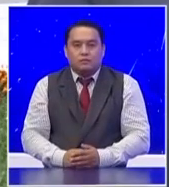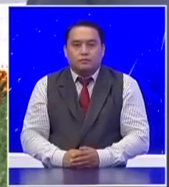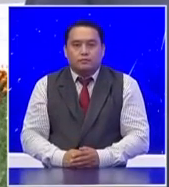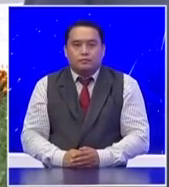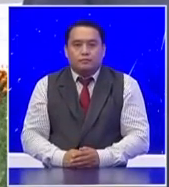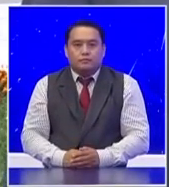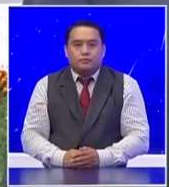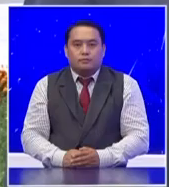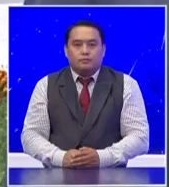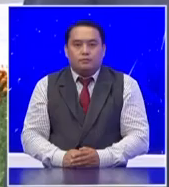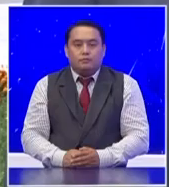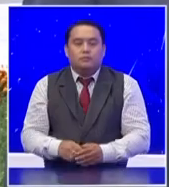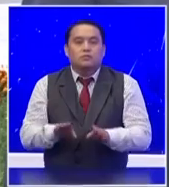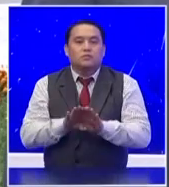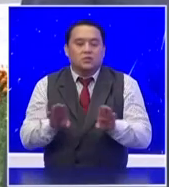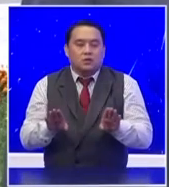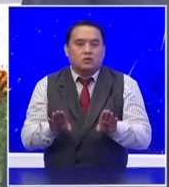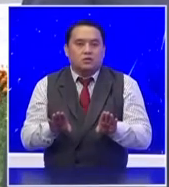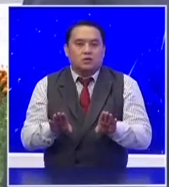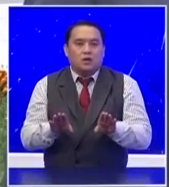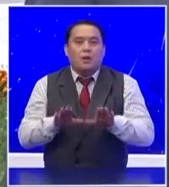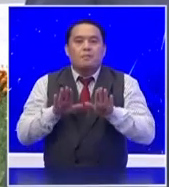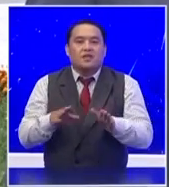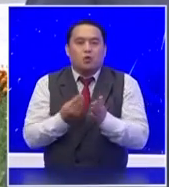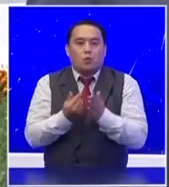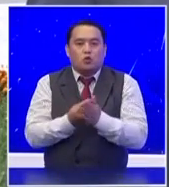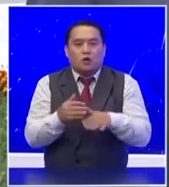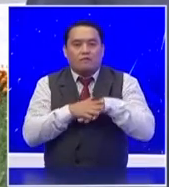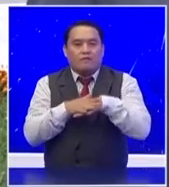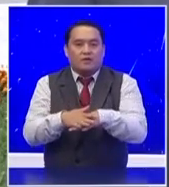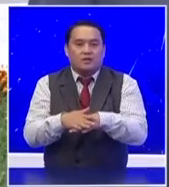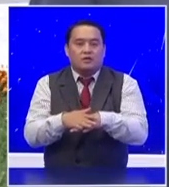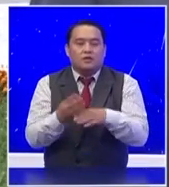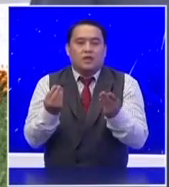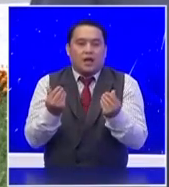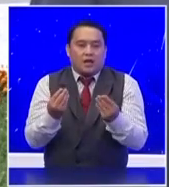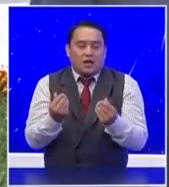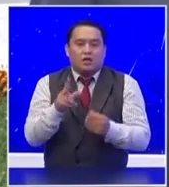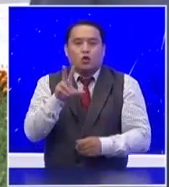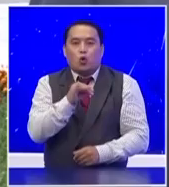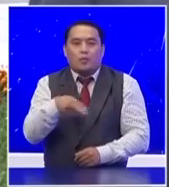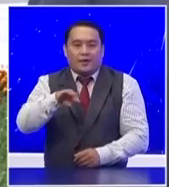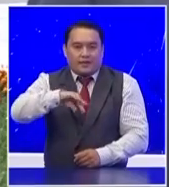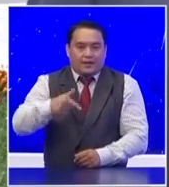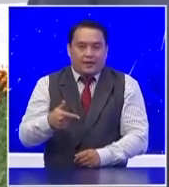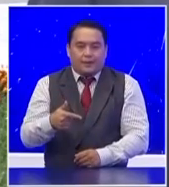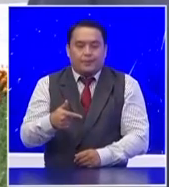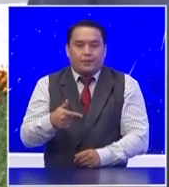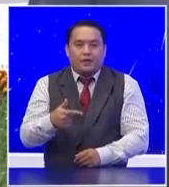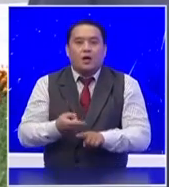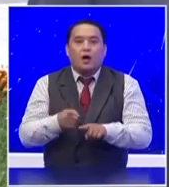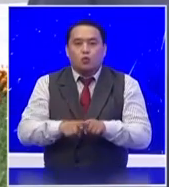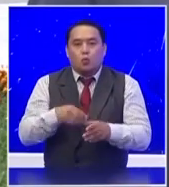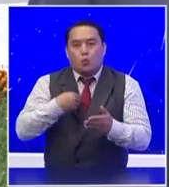150. Также с местного бюджета выделены средства в размере 3 миллиардов тенге, на